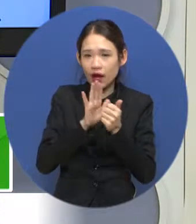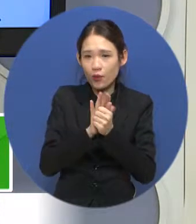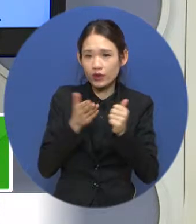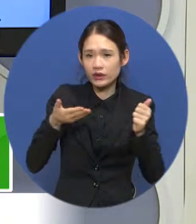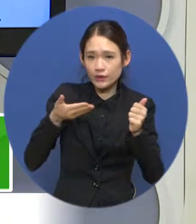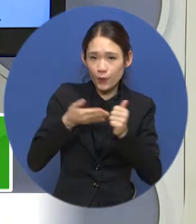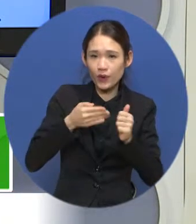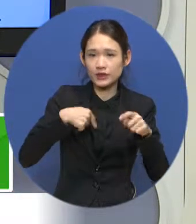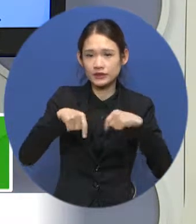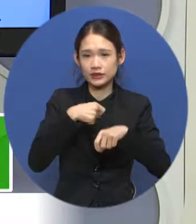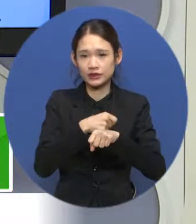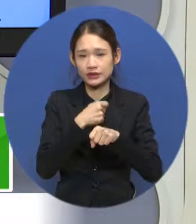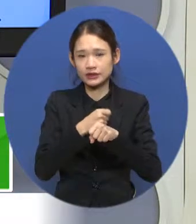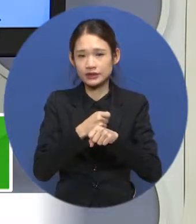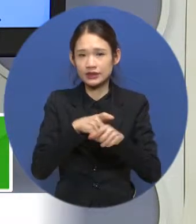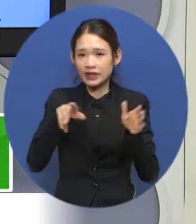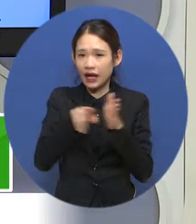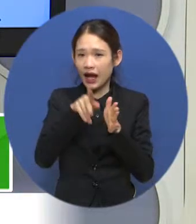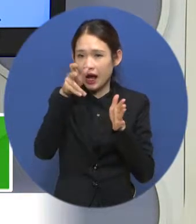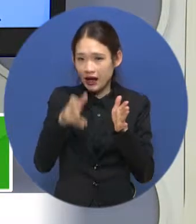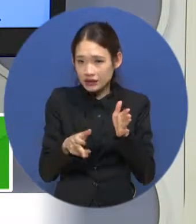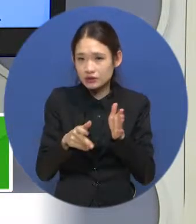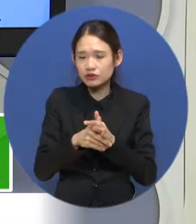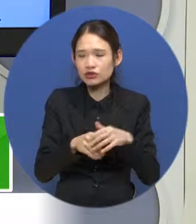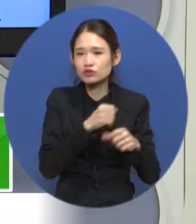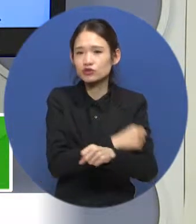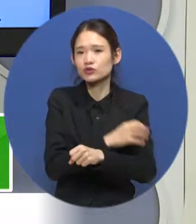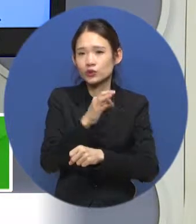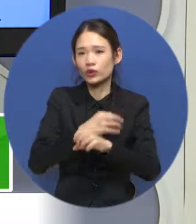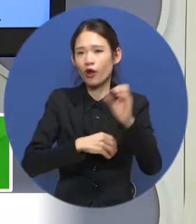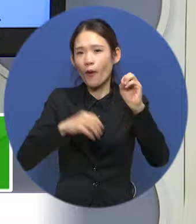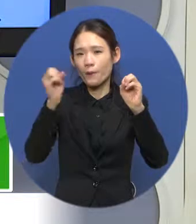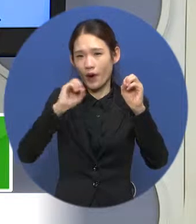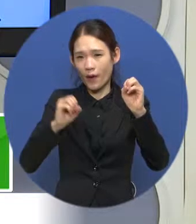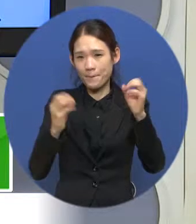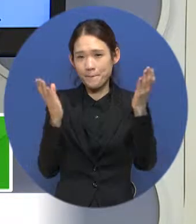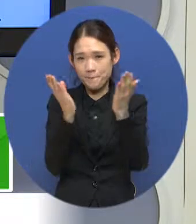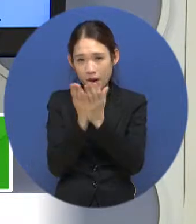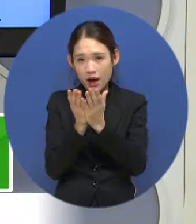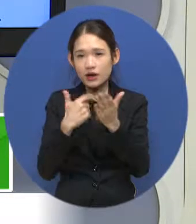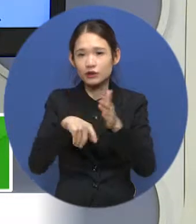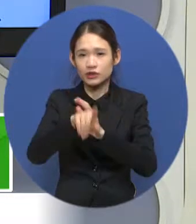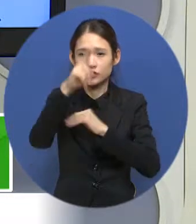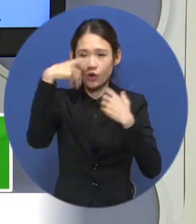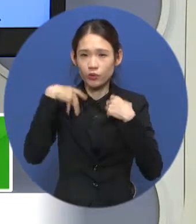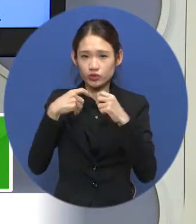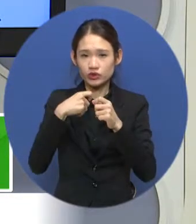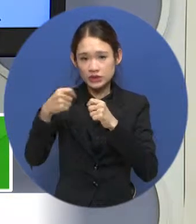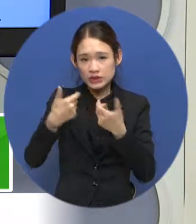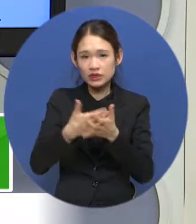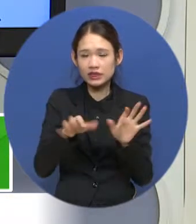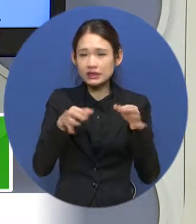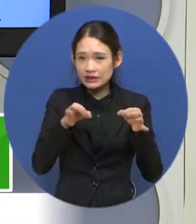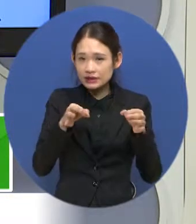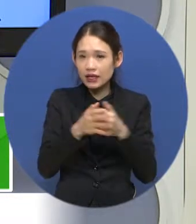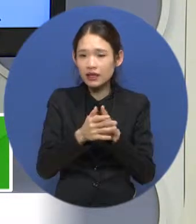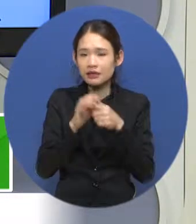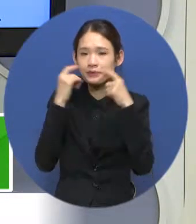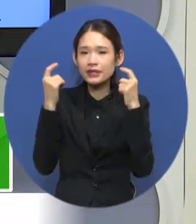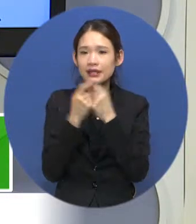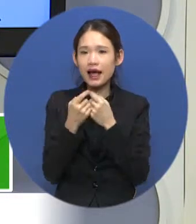소상공인 의 카드 수수료를 0% 때로 낮추기 위해 정부와 지자체 은행과 민간 간편 결제